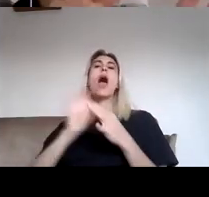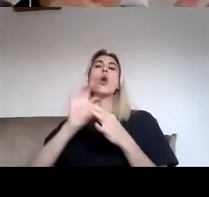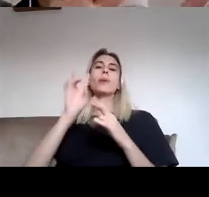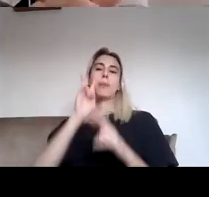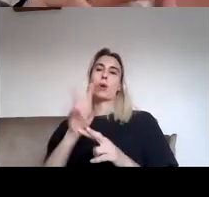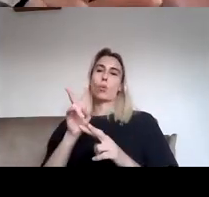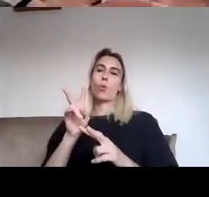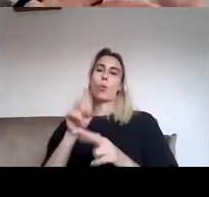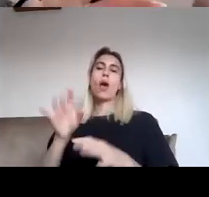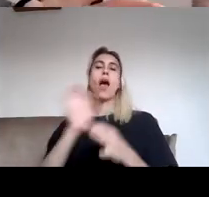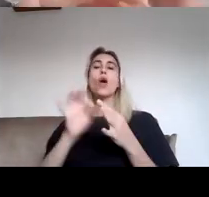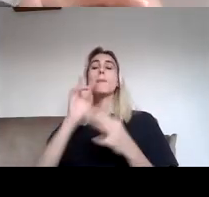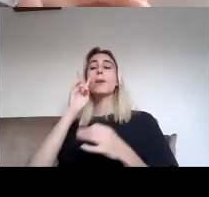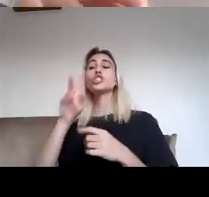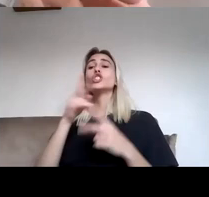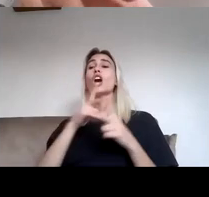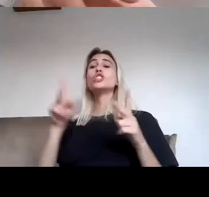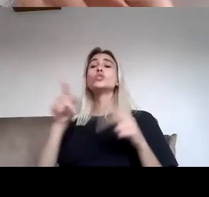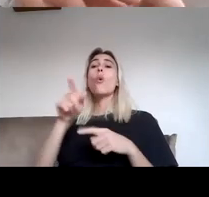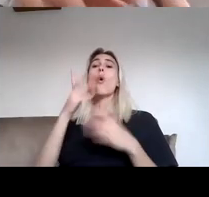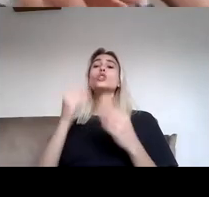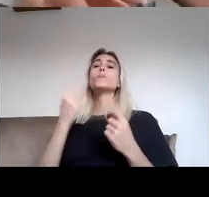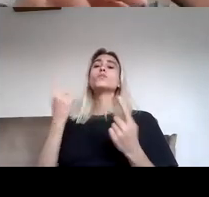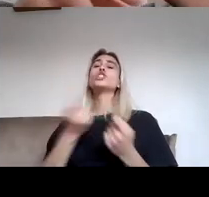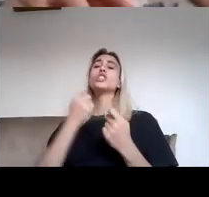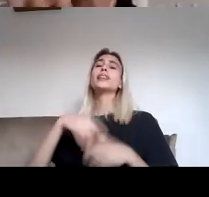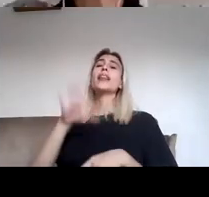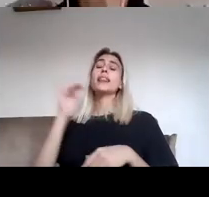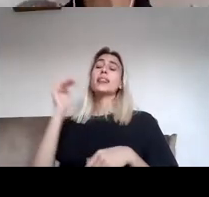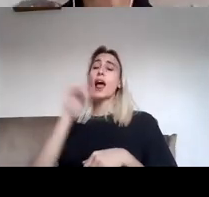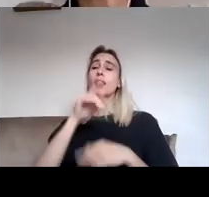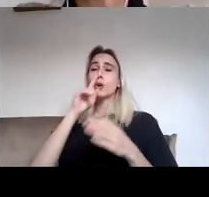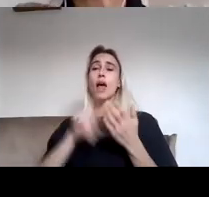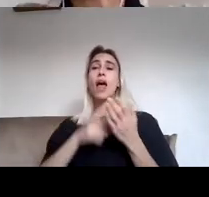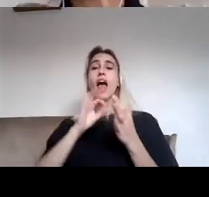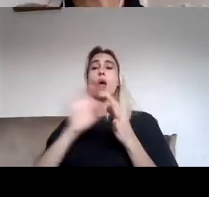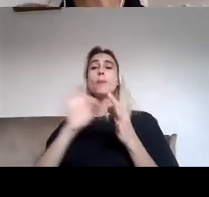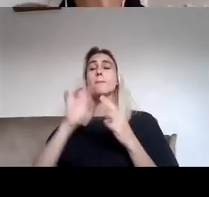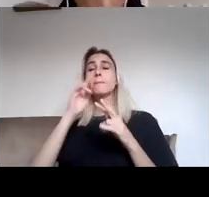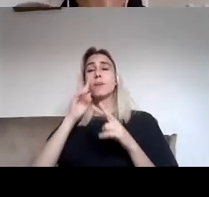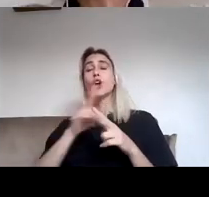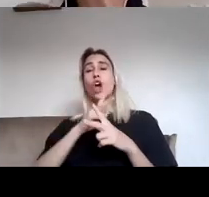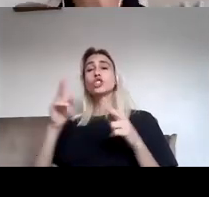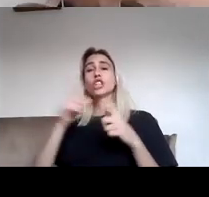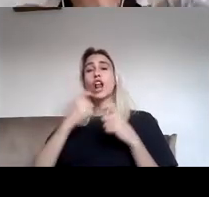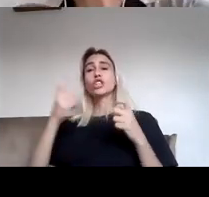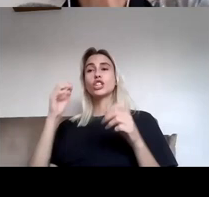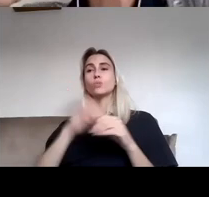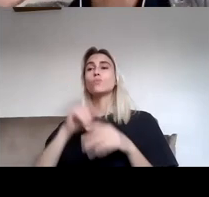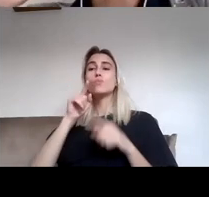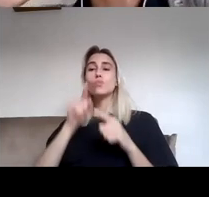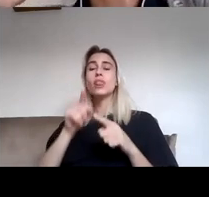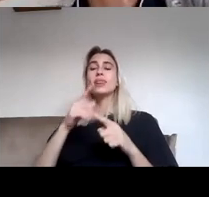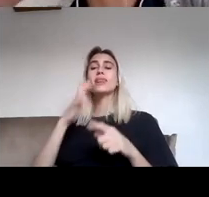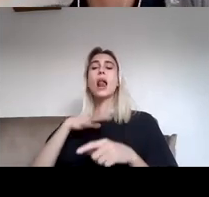ekonomik bakış açısıyla olacak bir iş değil. Ama tabii geldiği noktada ekonomik bir bakış açısı geliştirdiği için bu da talebin